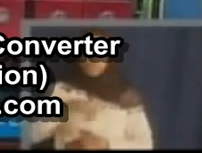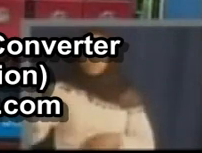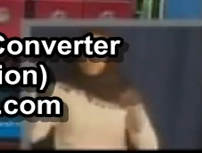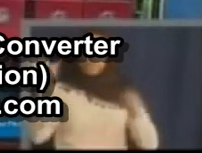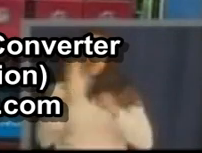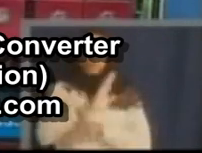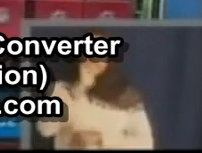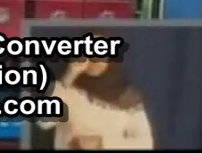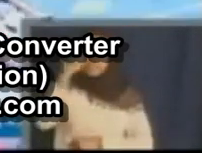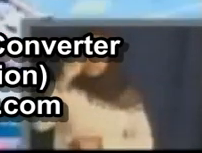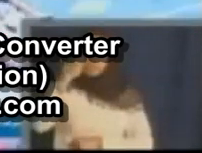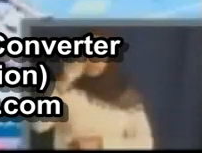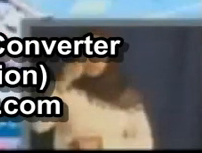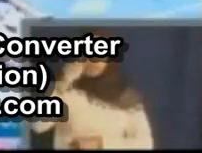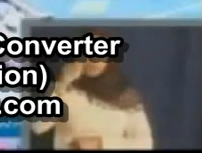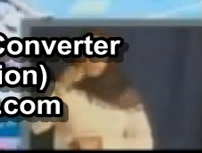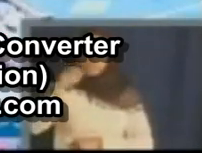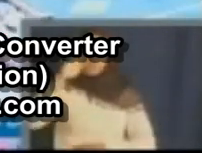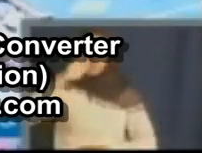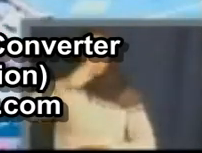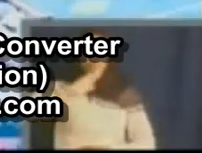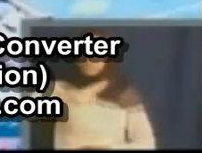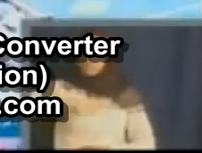Wasioridhia waseme sio.